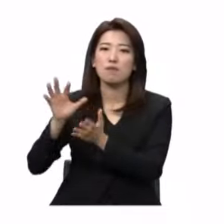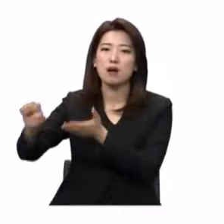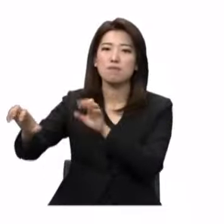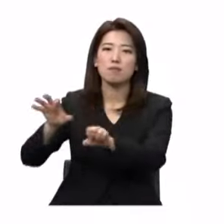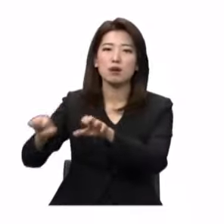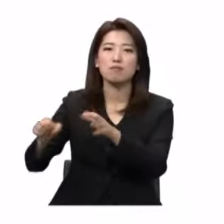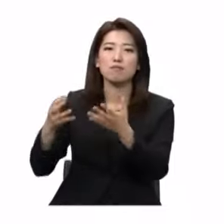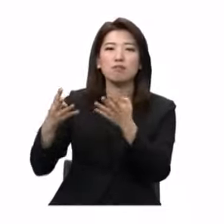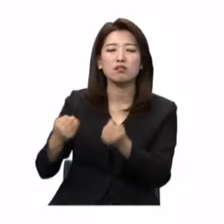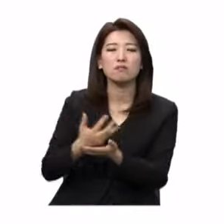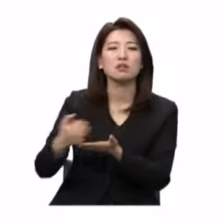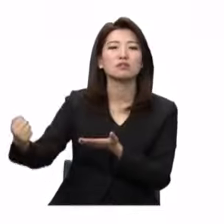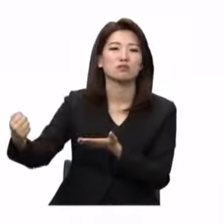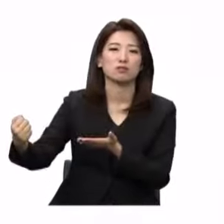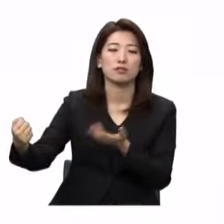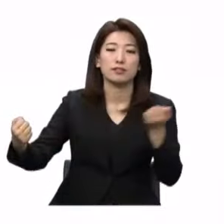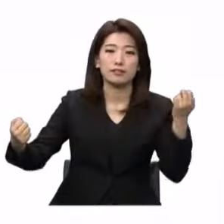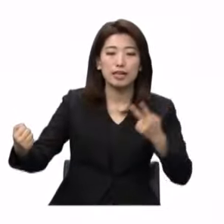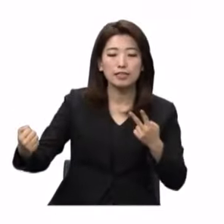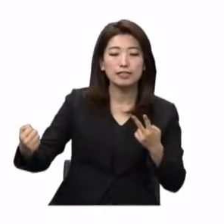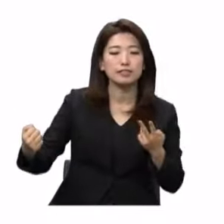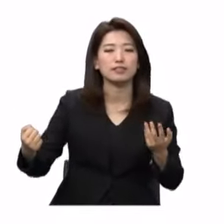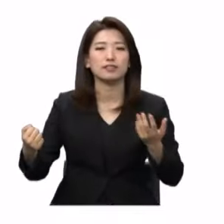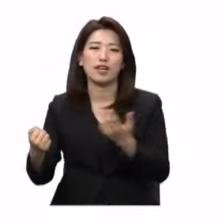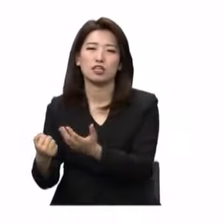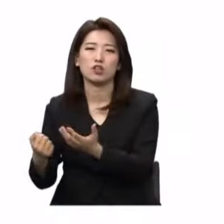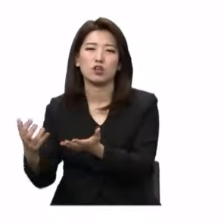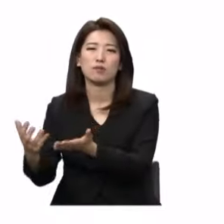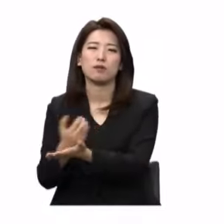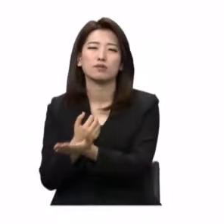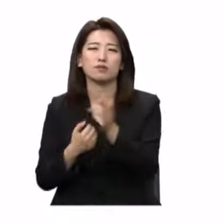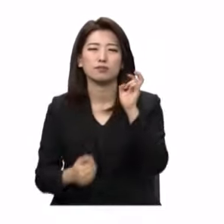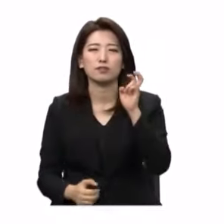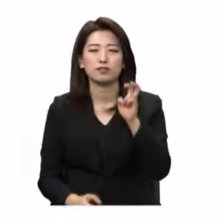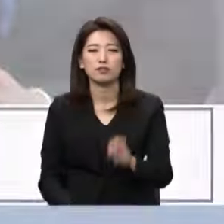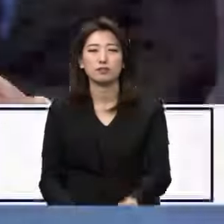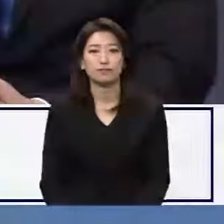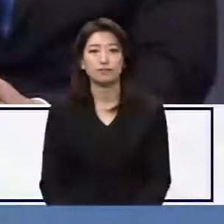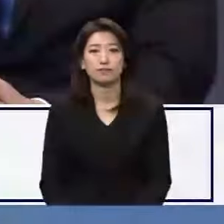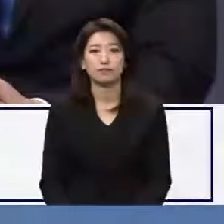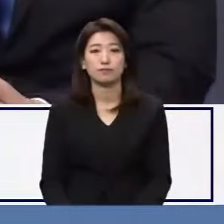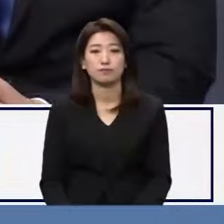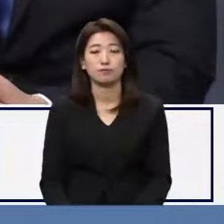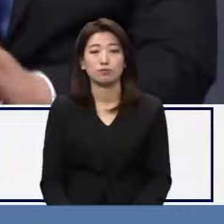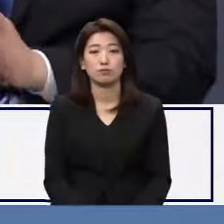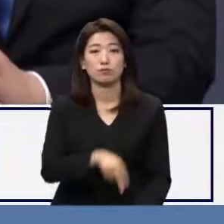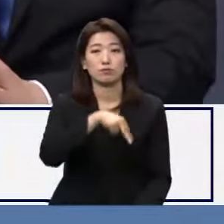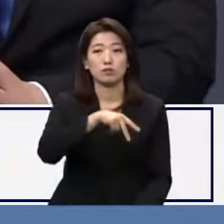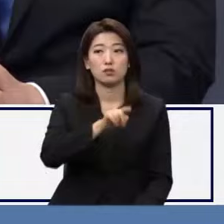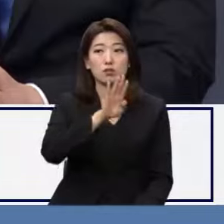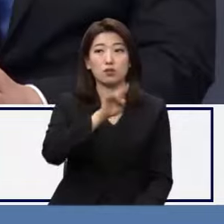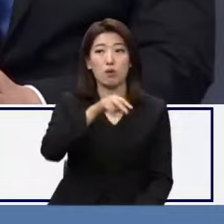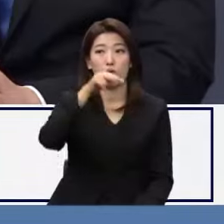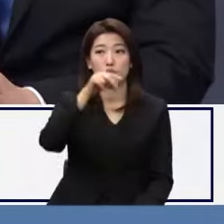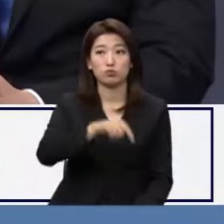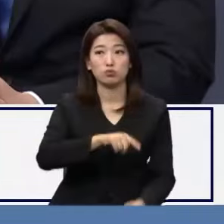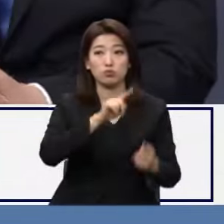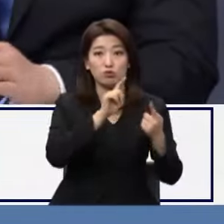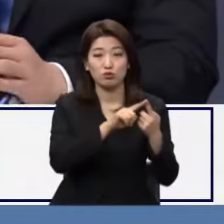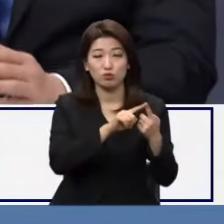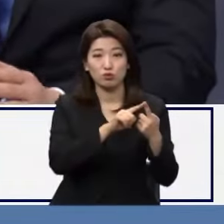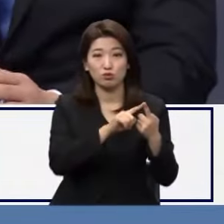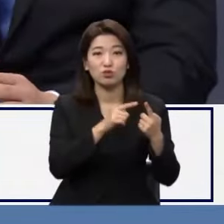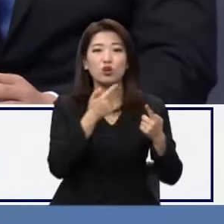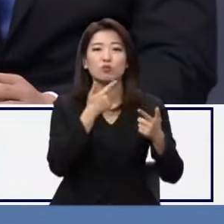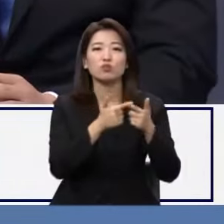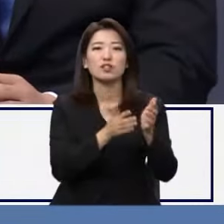나가겠다 그런 의지로 보이고요 그리고 지금 일단 그 두 분 다 경쟁력이 있는 분들입니다 서병수 의원 같은 분은 이제